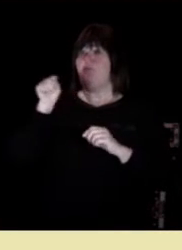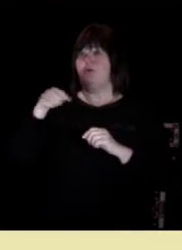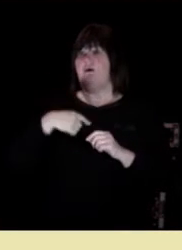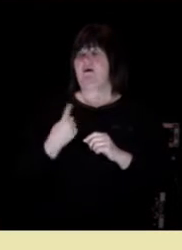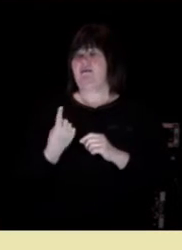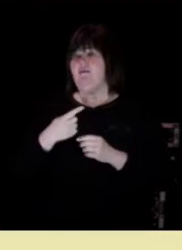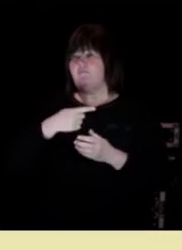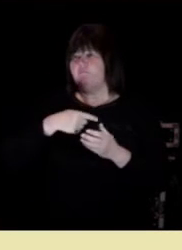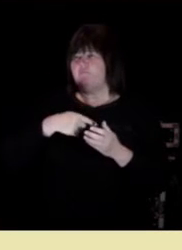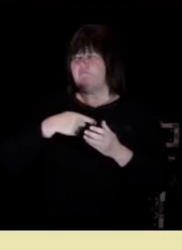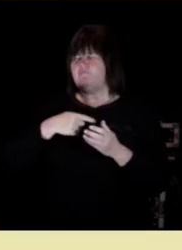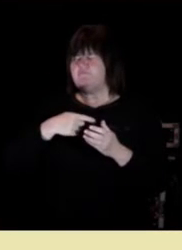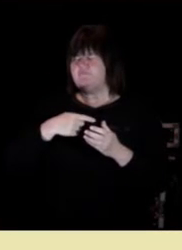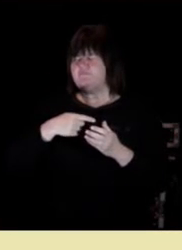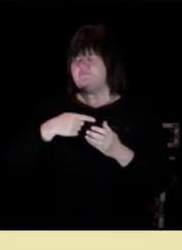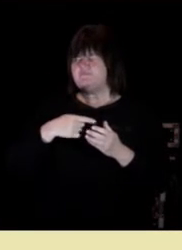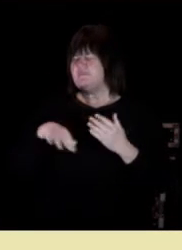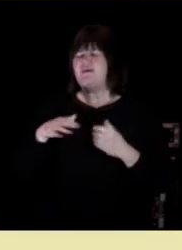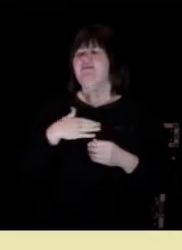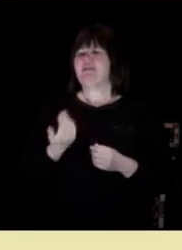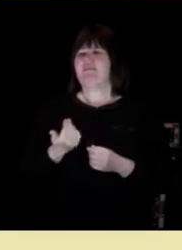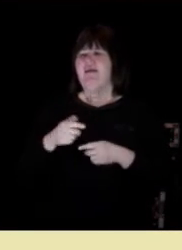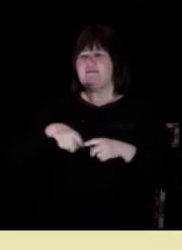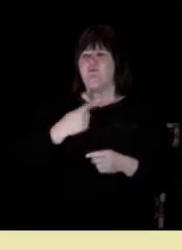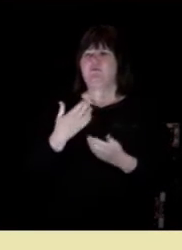nettopp. Og med det så vil vi takke for oss.